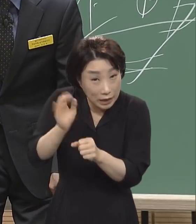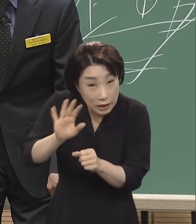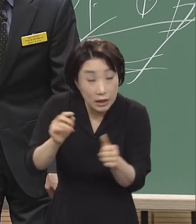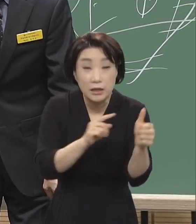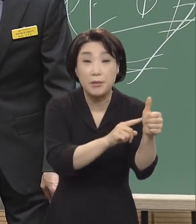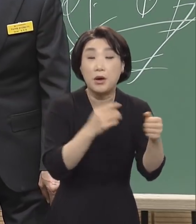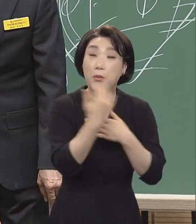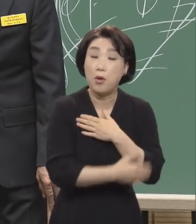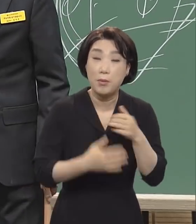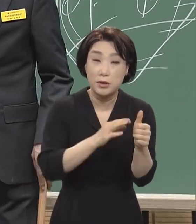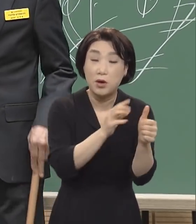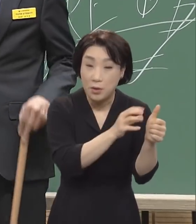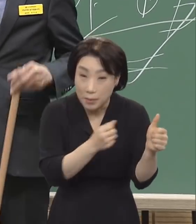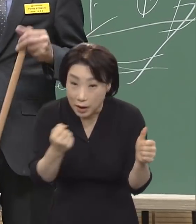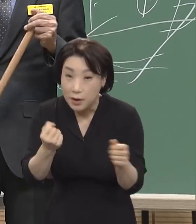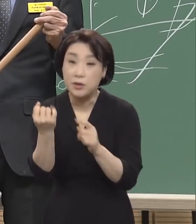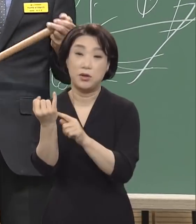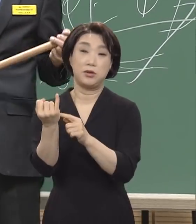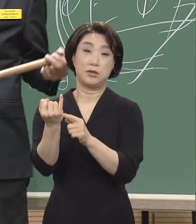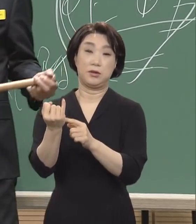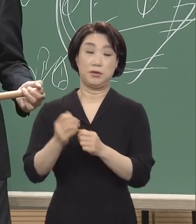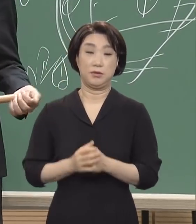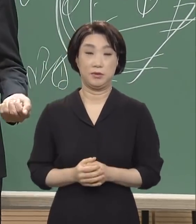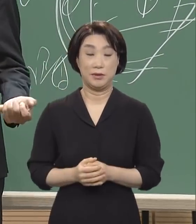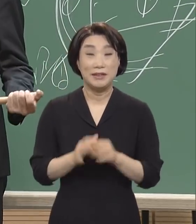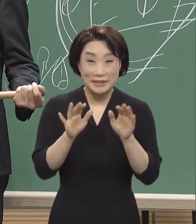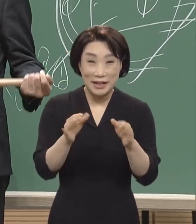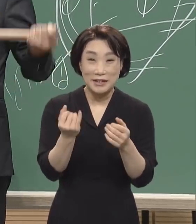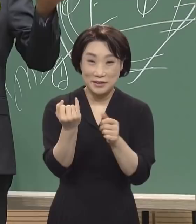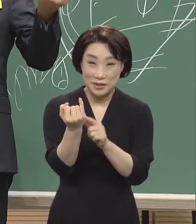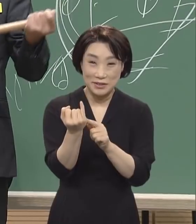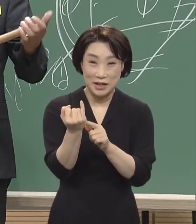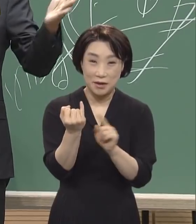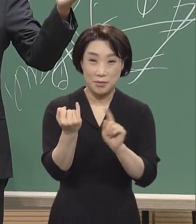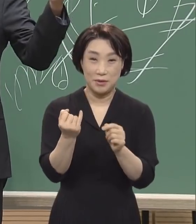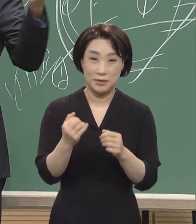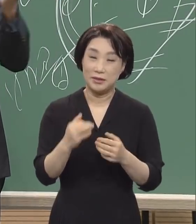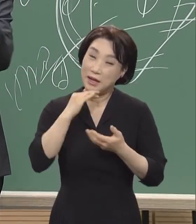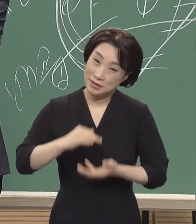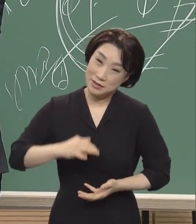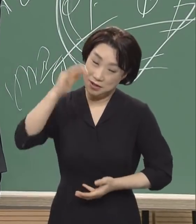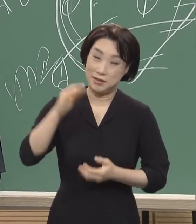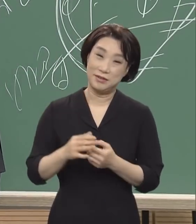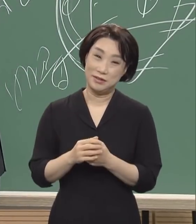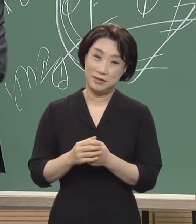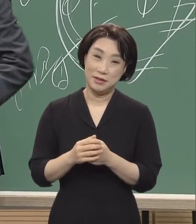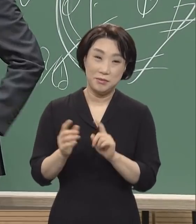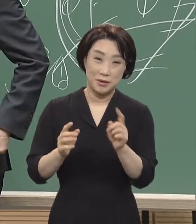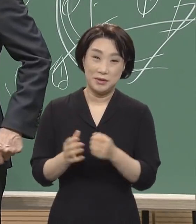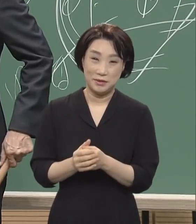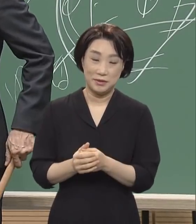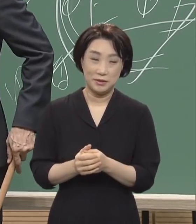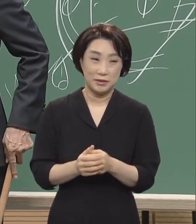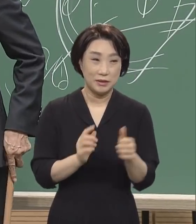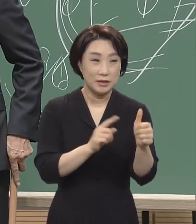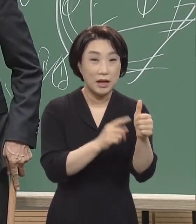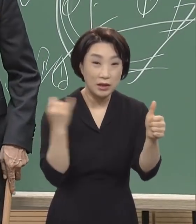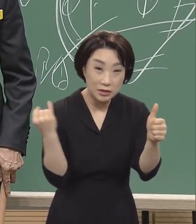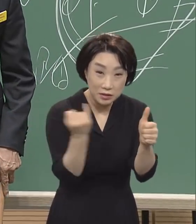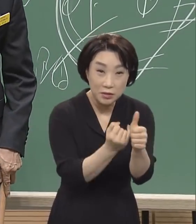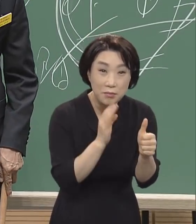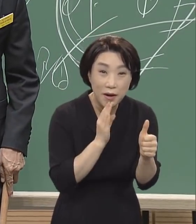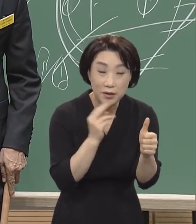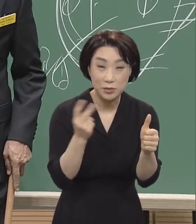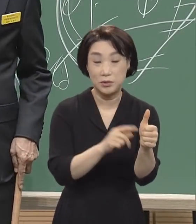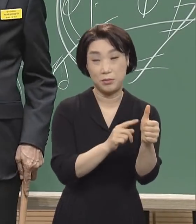나왔습니다. 그래서 여자가 관연하면 남자를 찾아서 가잖아요. 또 남자가 여자를